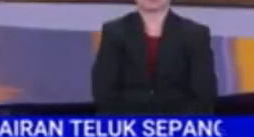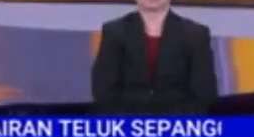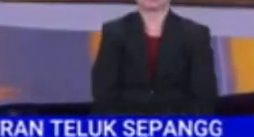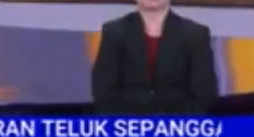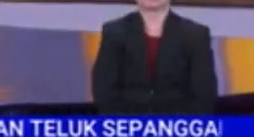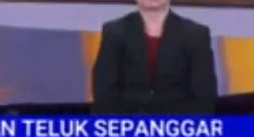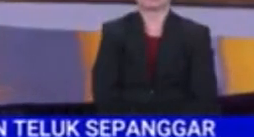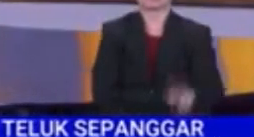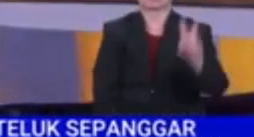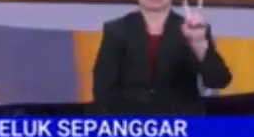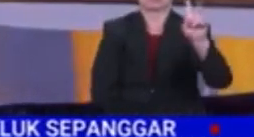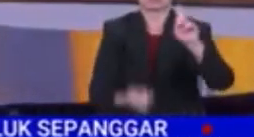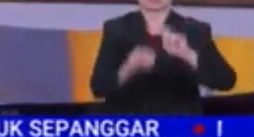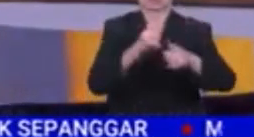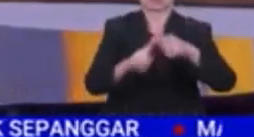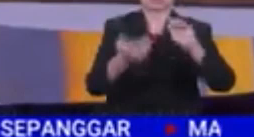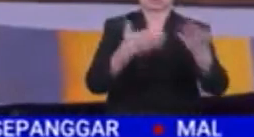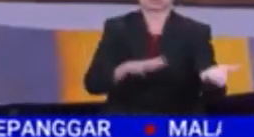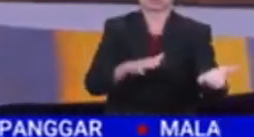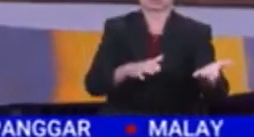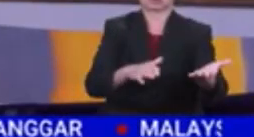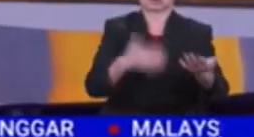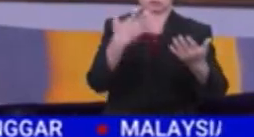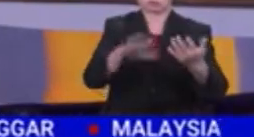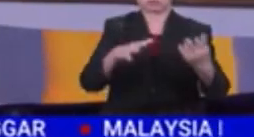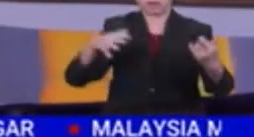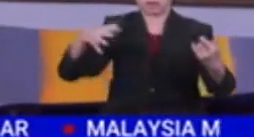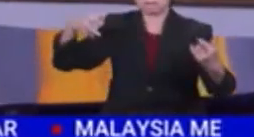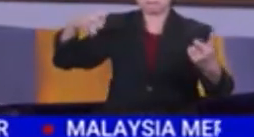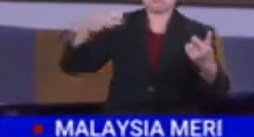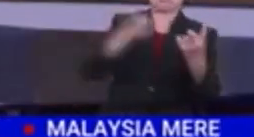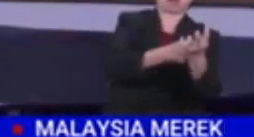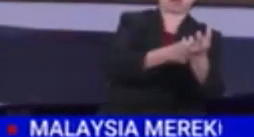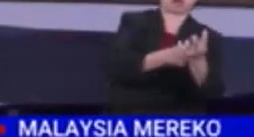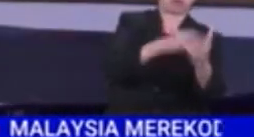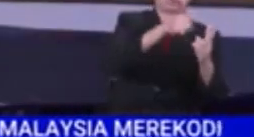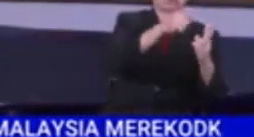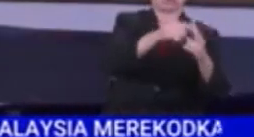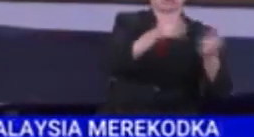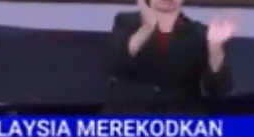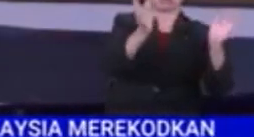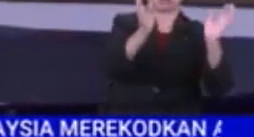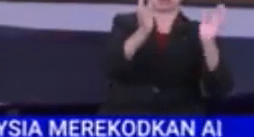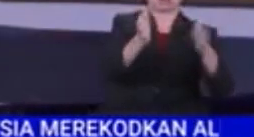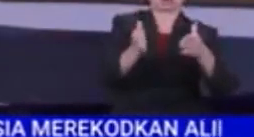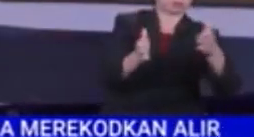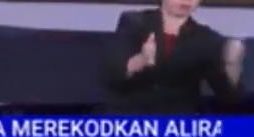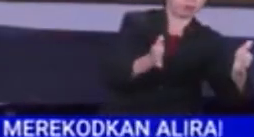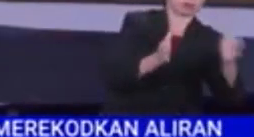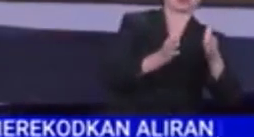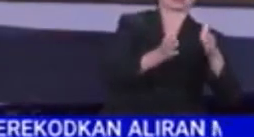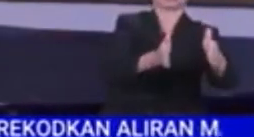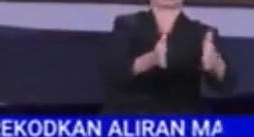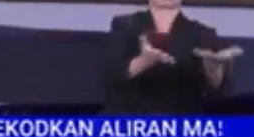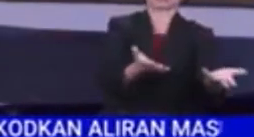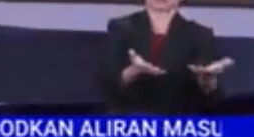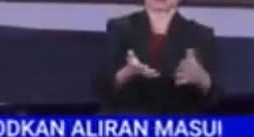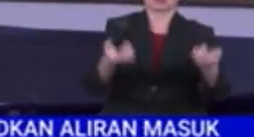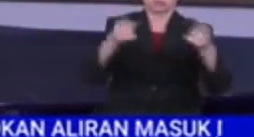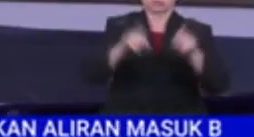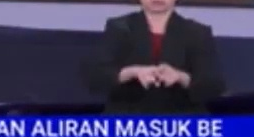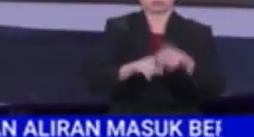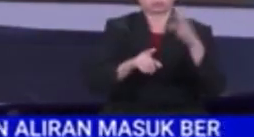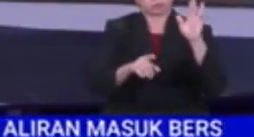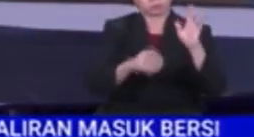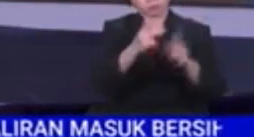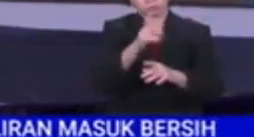Hai jus sahabat mau sylvas dirempuh sebuah kereta ketika sedang berbual di bahu jalan nah sebelahku dikirim itu